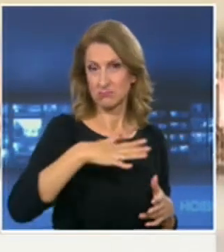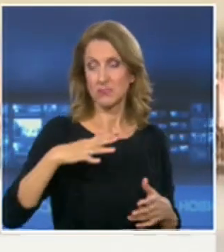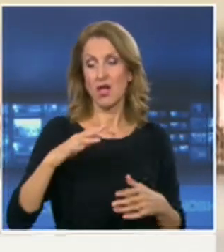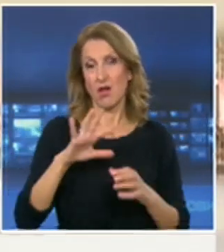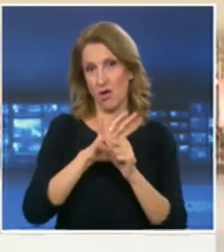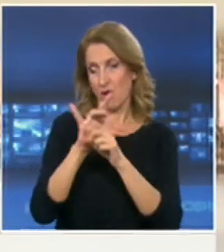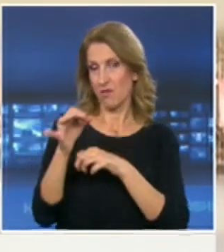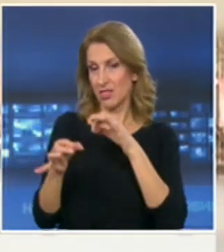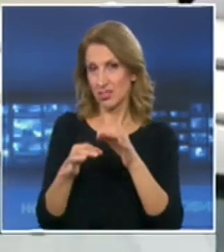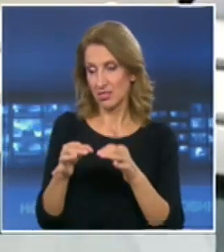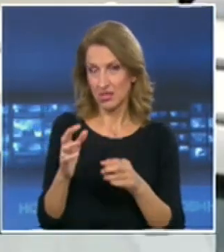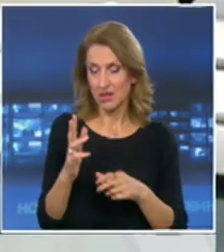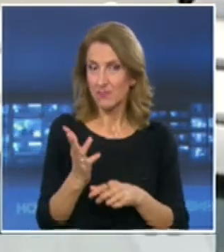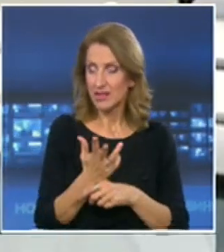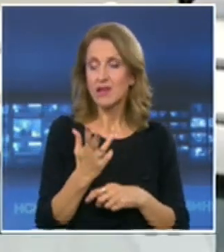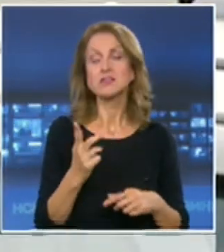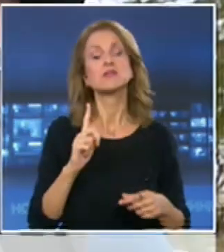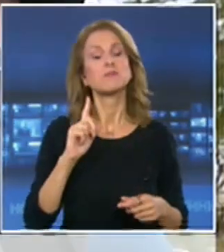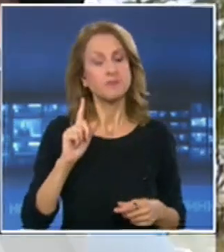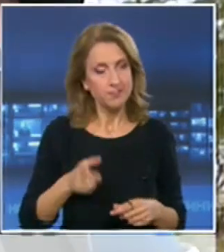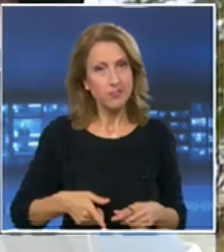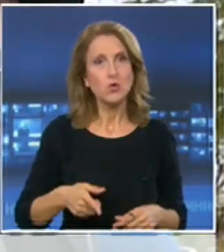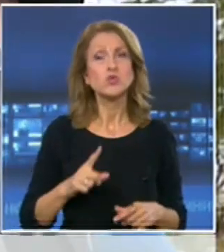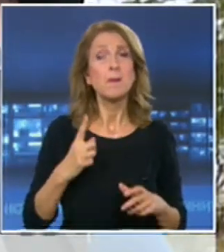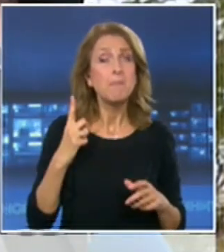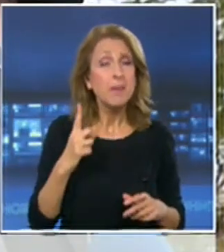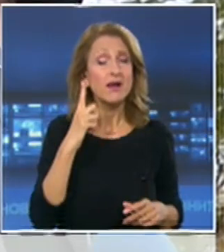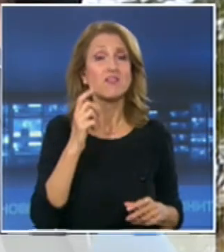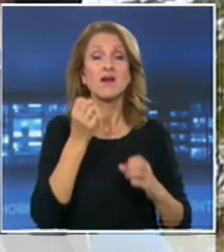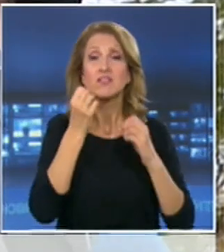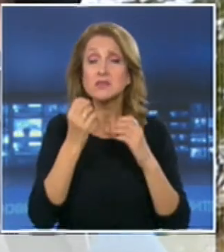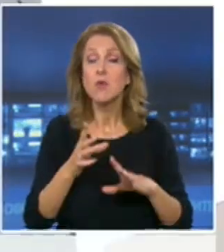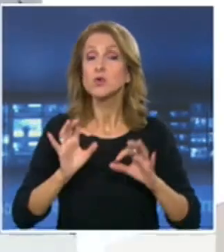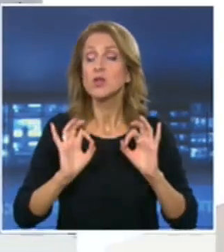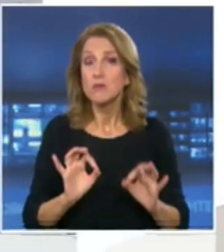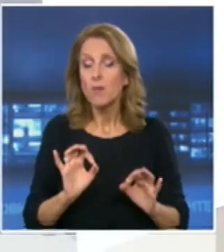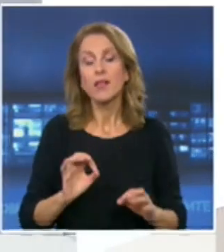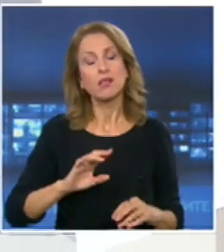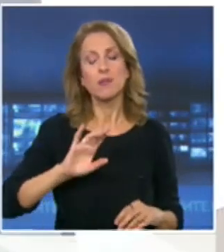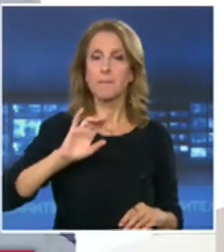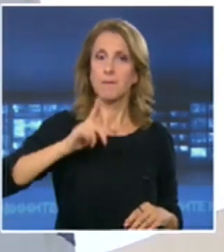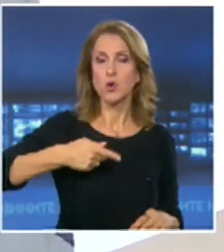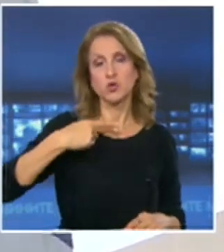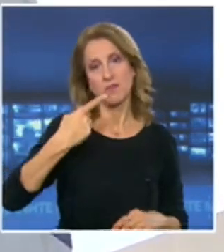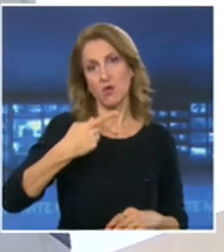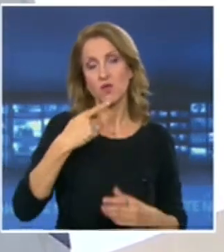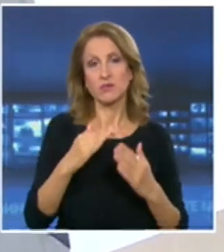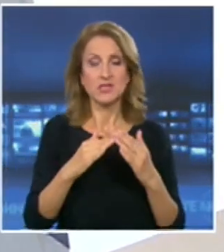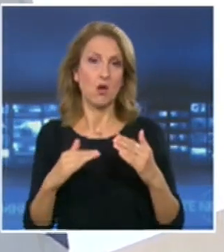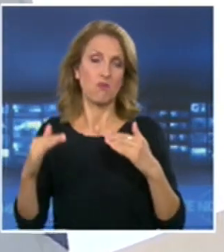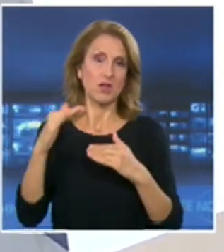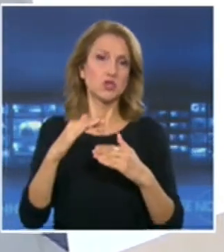19 можем още в първия възможен момент да говорим и за наистина за увеличение по-голямо